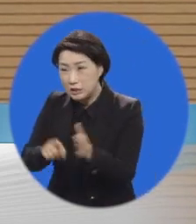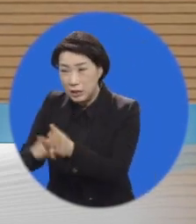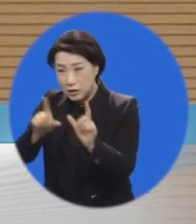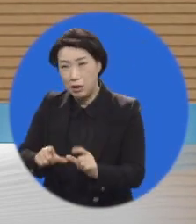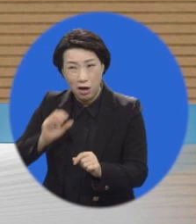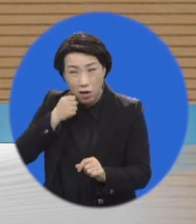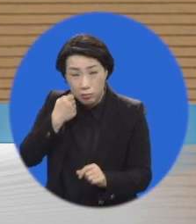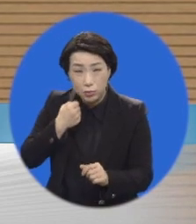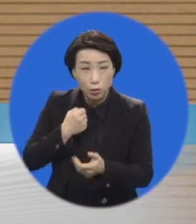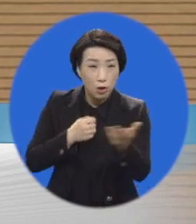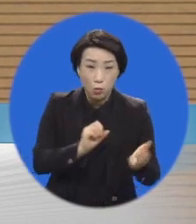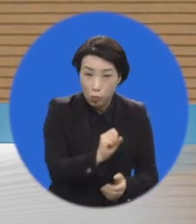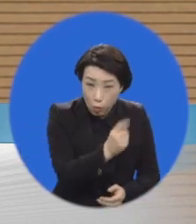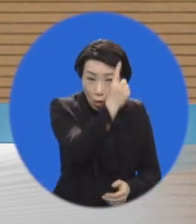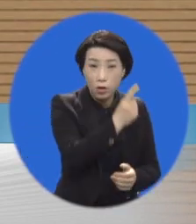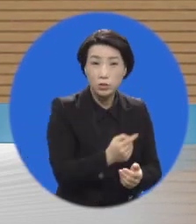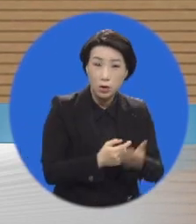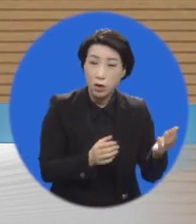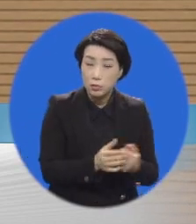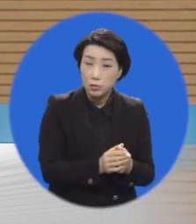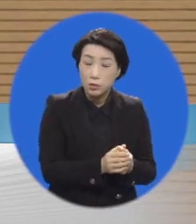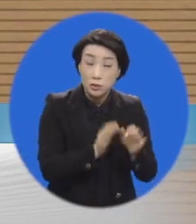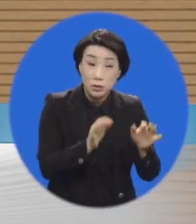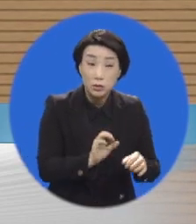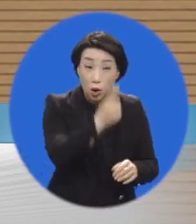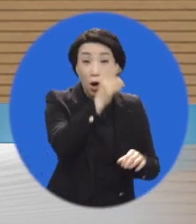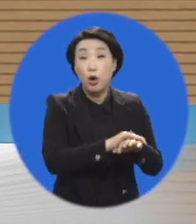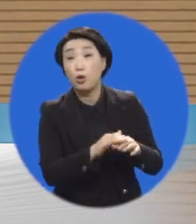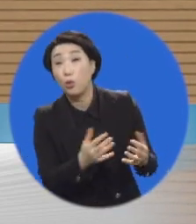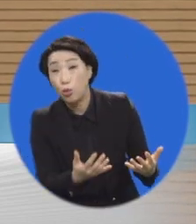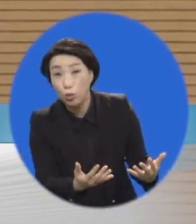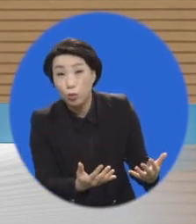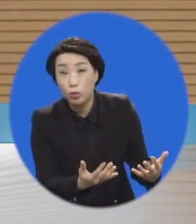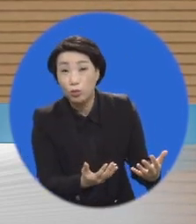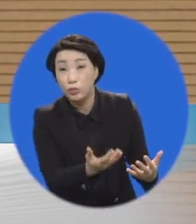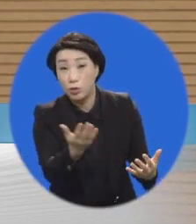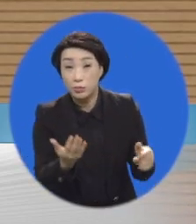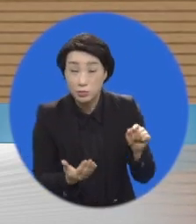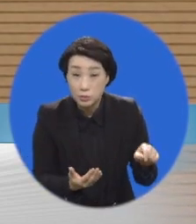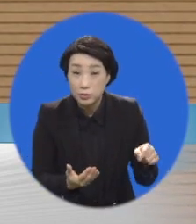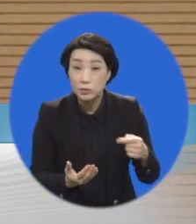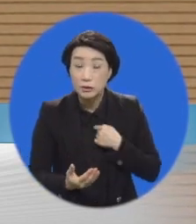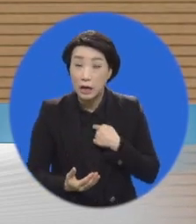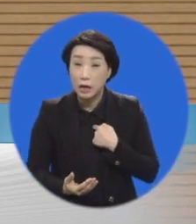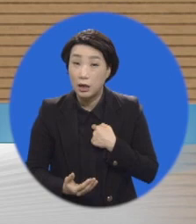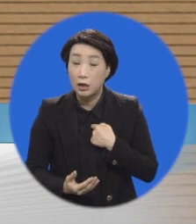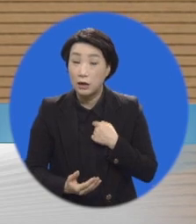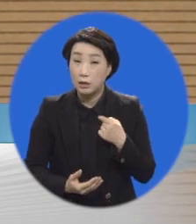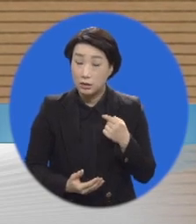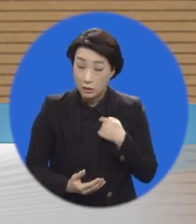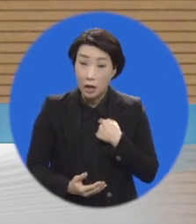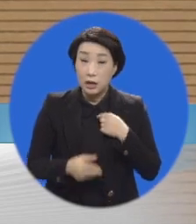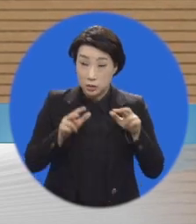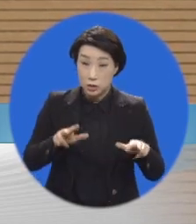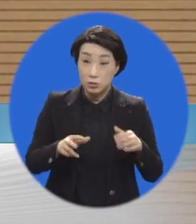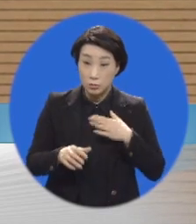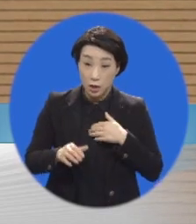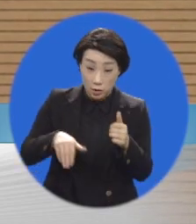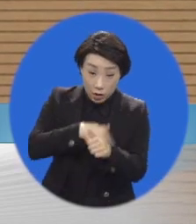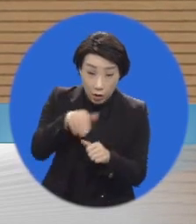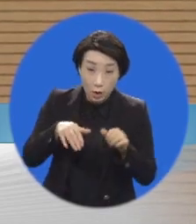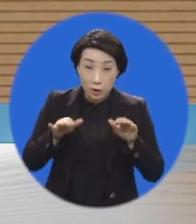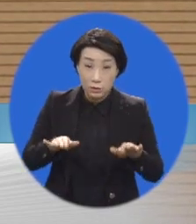때문이에 걸리면 그 때문이를 뭘로 해결하며 나를 지금